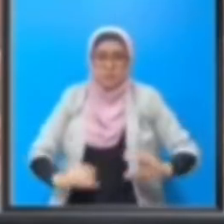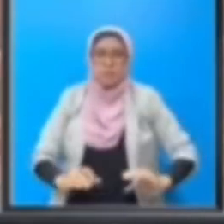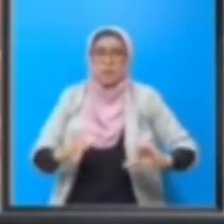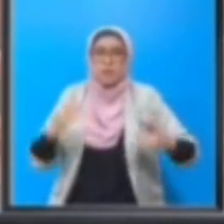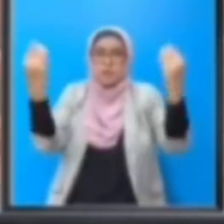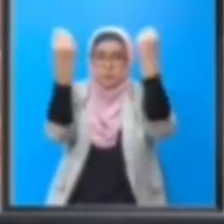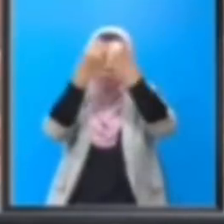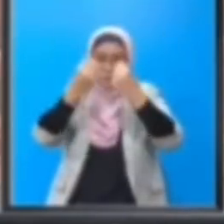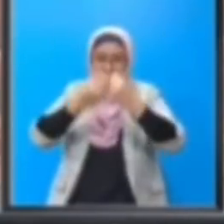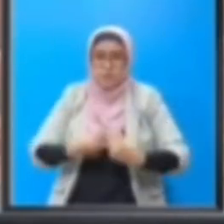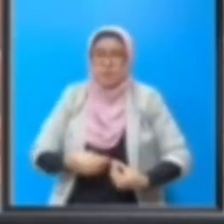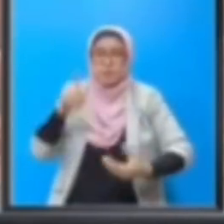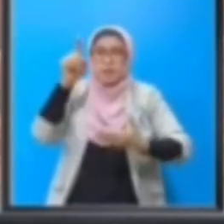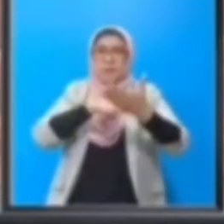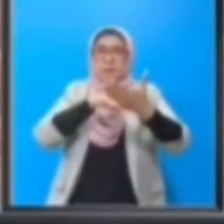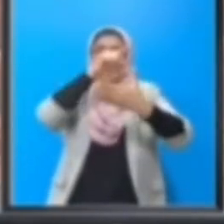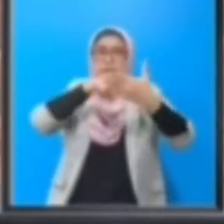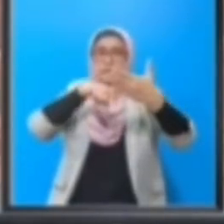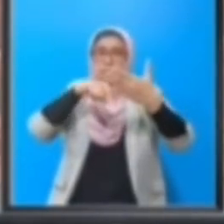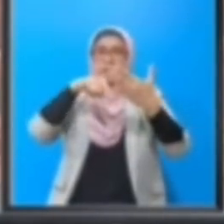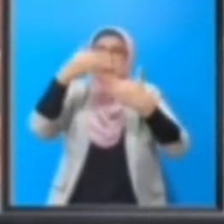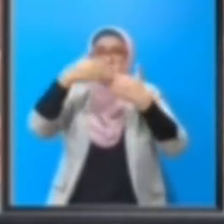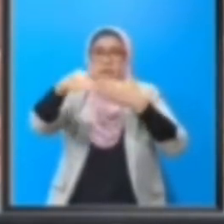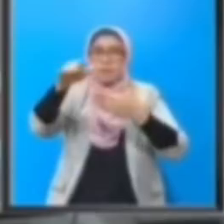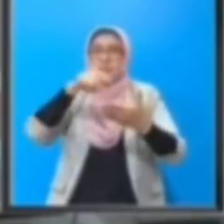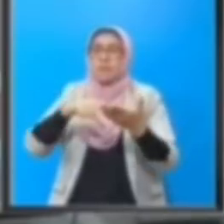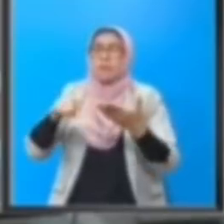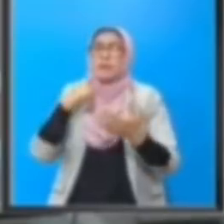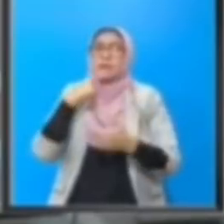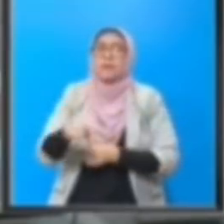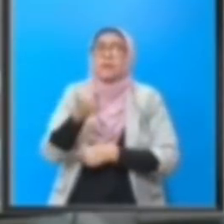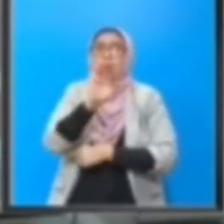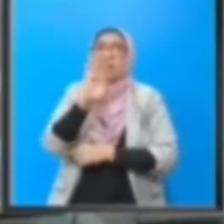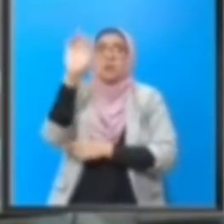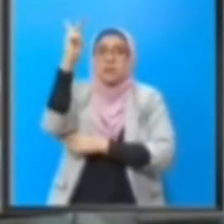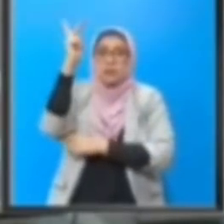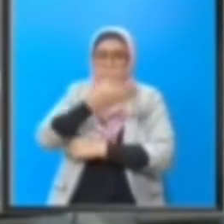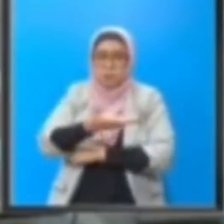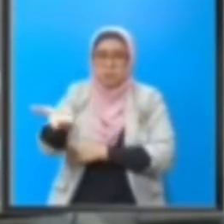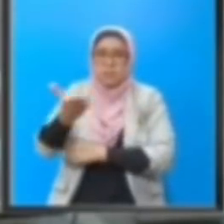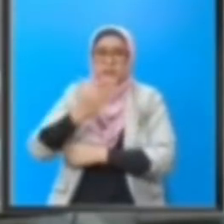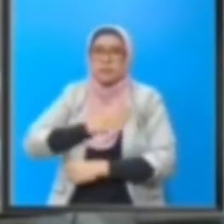yang selepas daripada ini. Tapi adakah yang saya minta Yang Berhormat Kepung, sila Kepung.